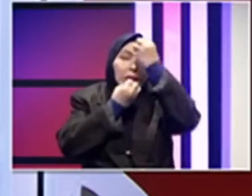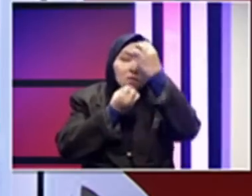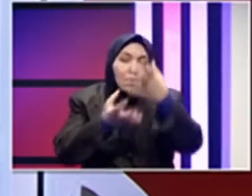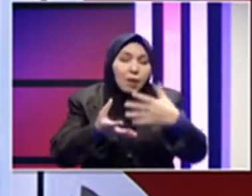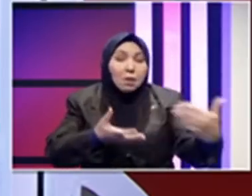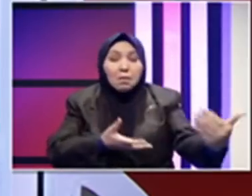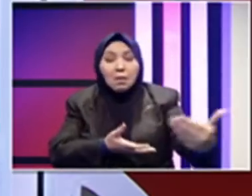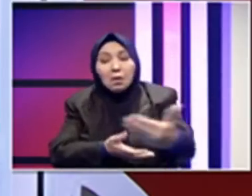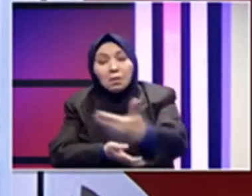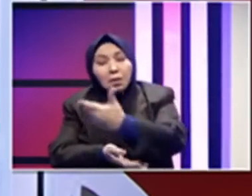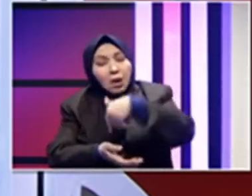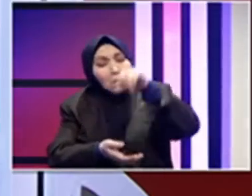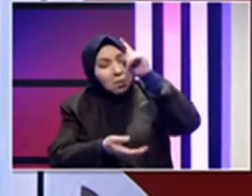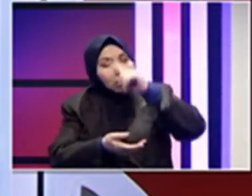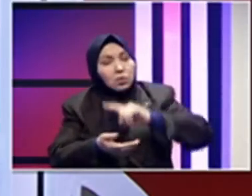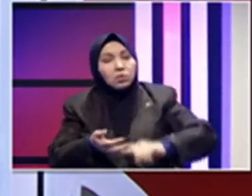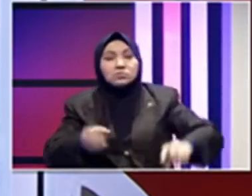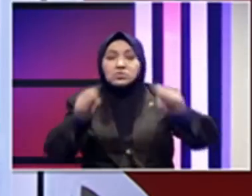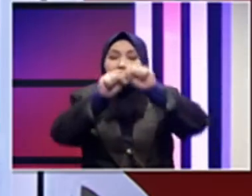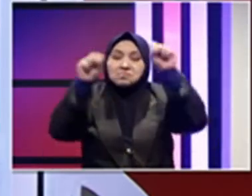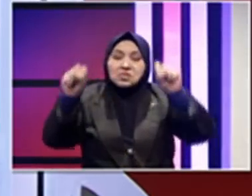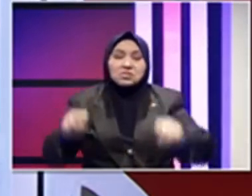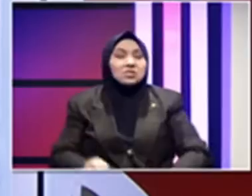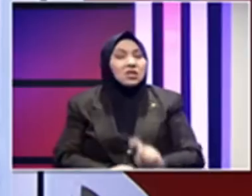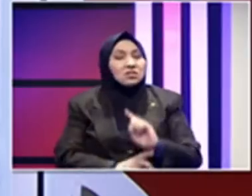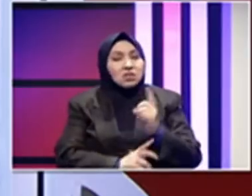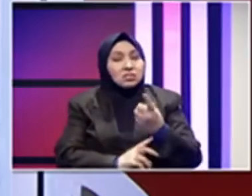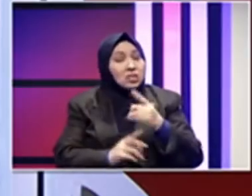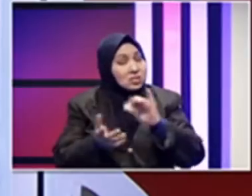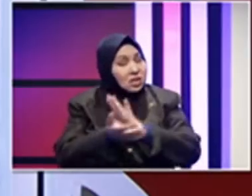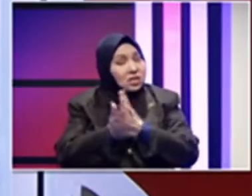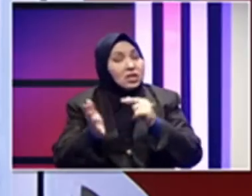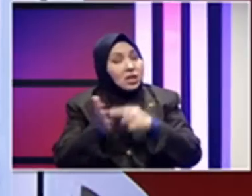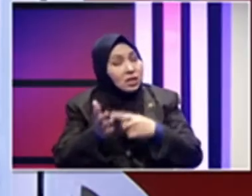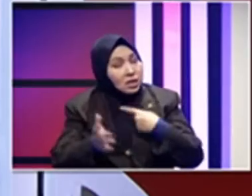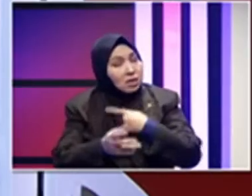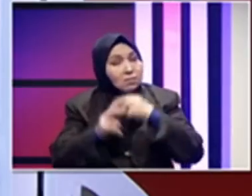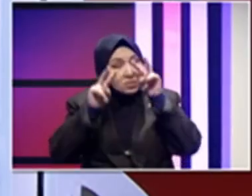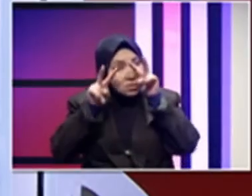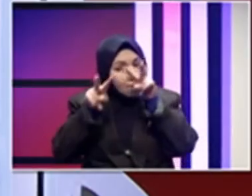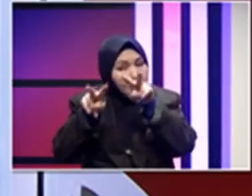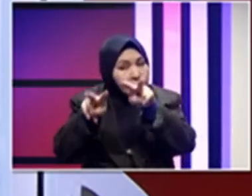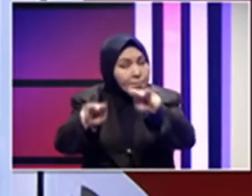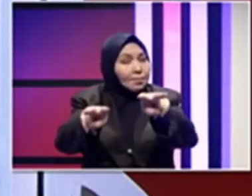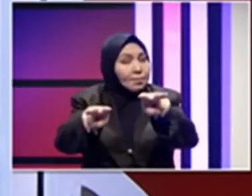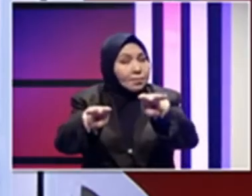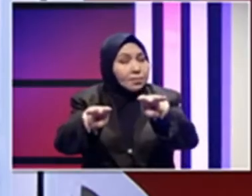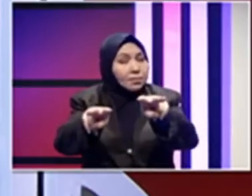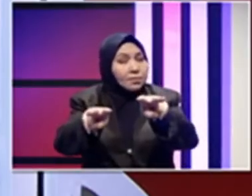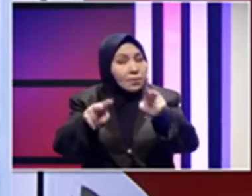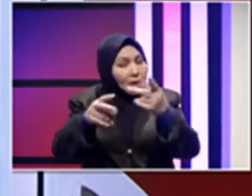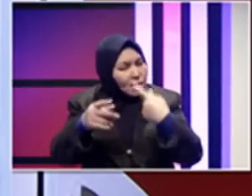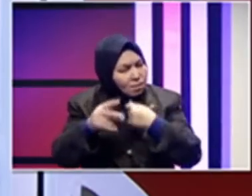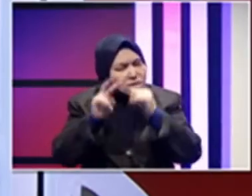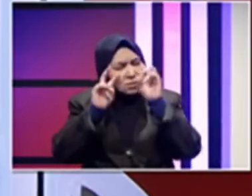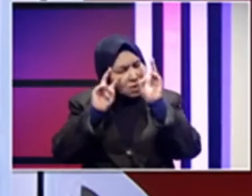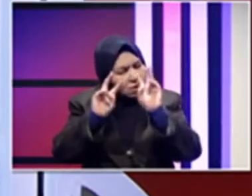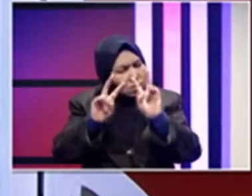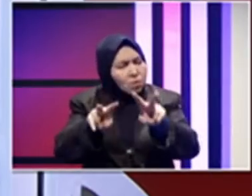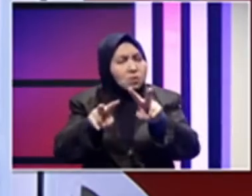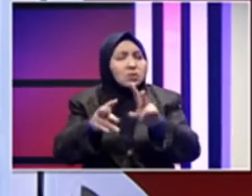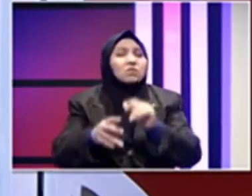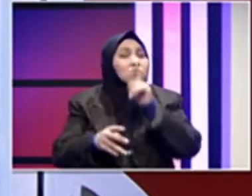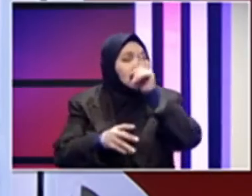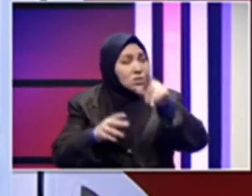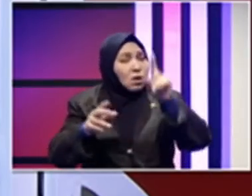dikumpulkan untuk kumpulkan sijil semata-mata. Jadi ini yang kita kena perhatikan. innallaha azizun ghafur, sesungguhnya Allah ini